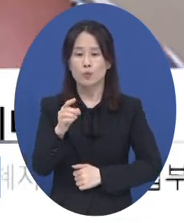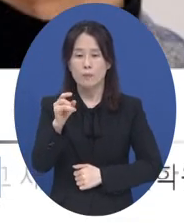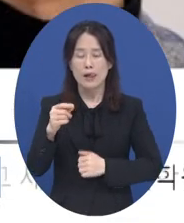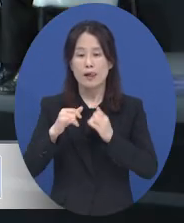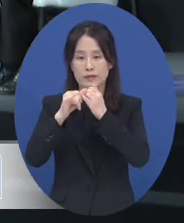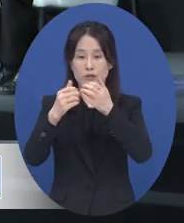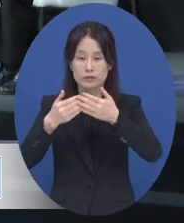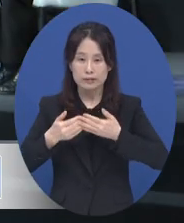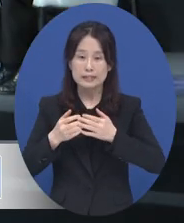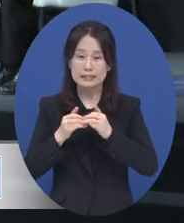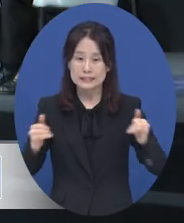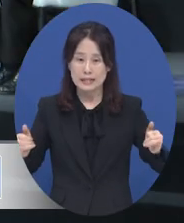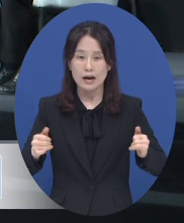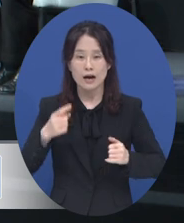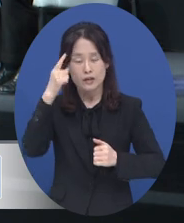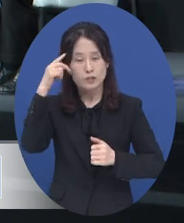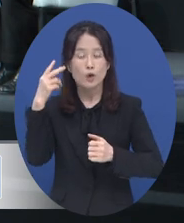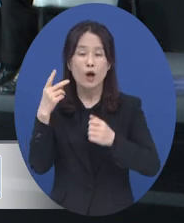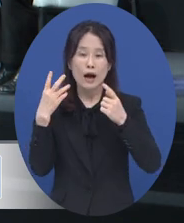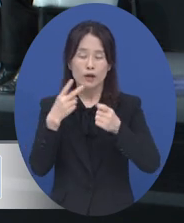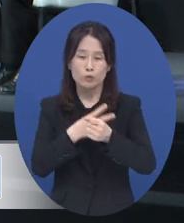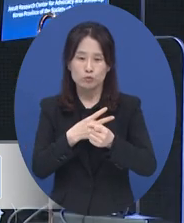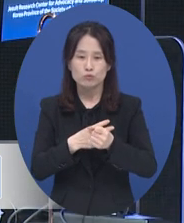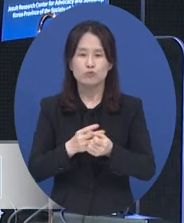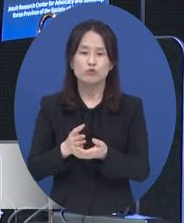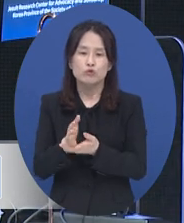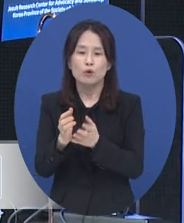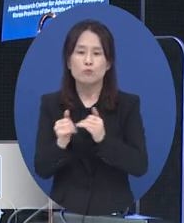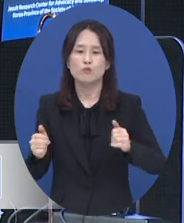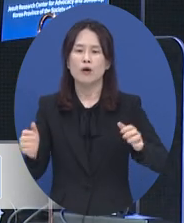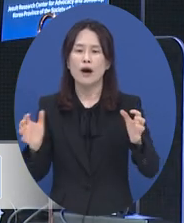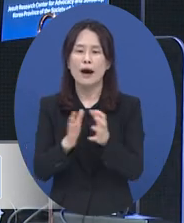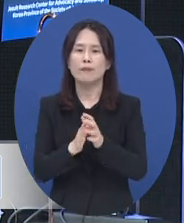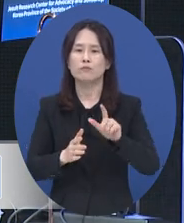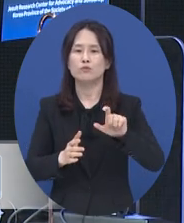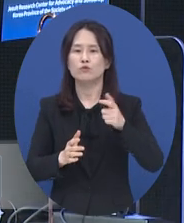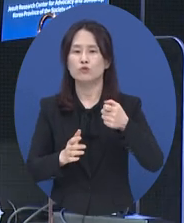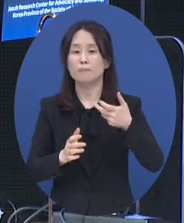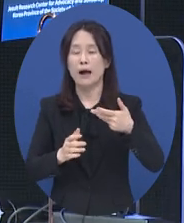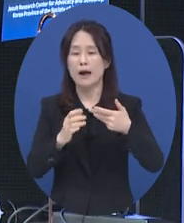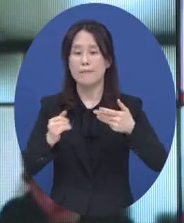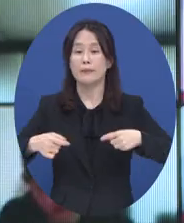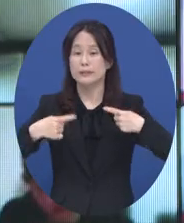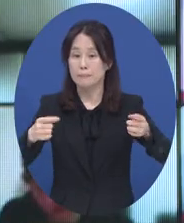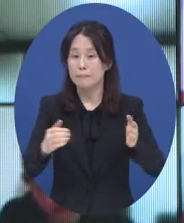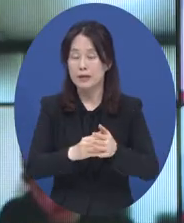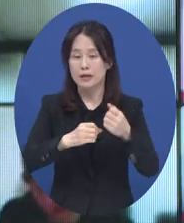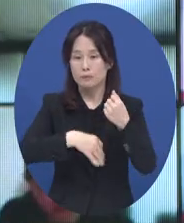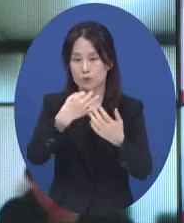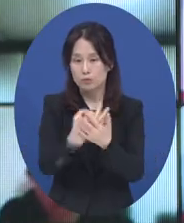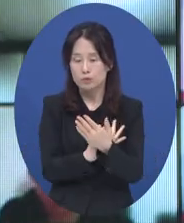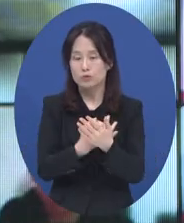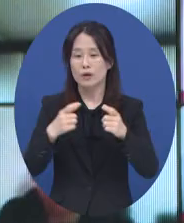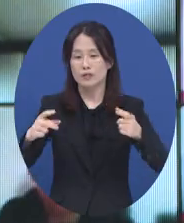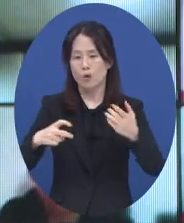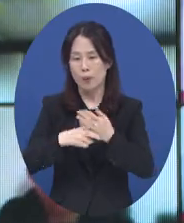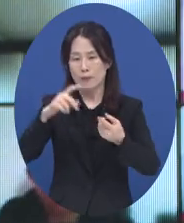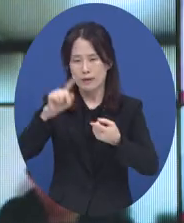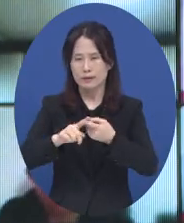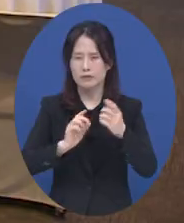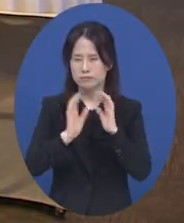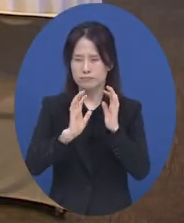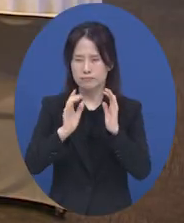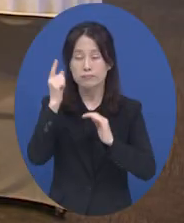수상자인 조지프 스티글리츠 교수 텐 국내에 전문가와 총 60여 더를 참여해 기본 소득과 츠 화폐 정체에 관한 열띤 토론을